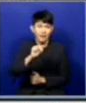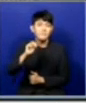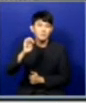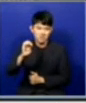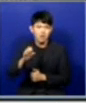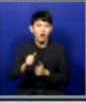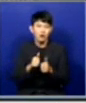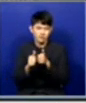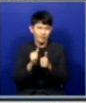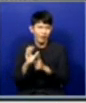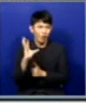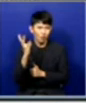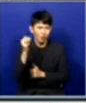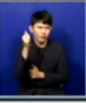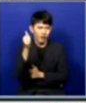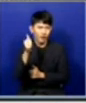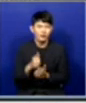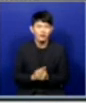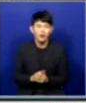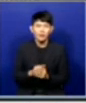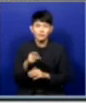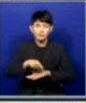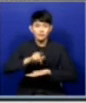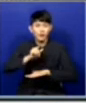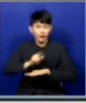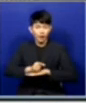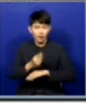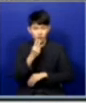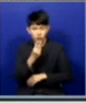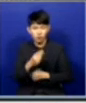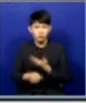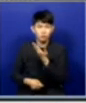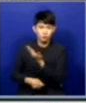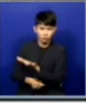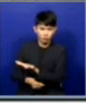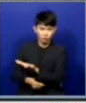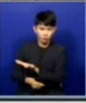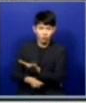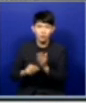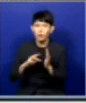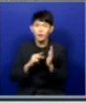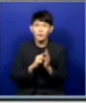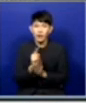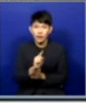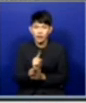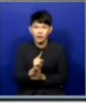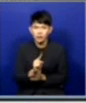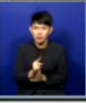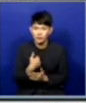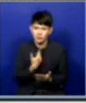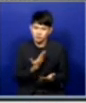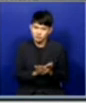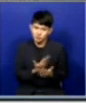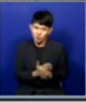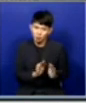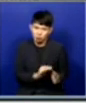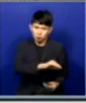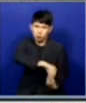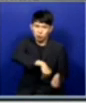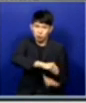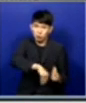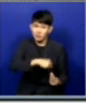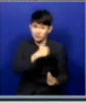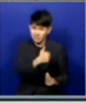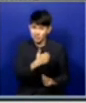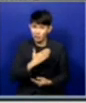ะท่านประธานคะนั่นคืออู่ข้าวอู่น้ำของเราหมายความว่า SME นั้นเป็นอู่ข้า